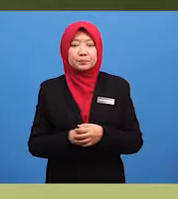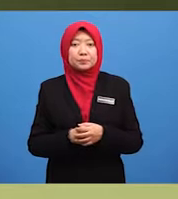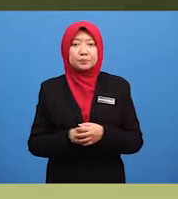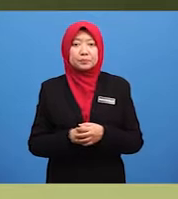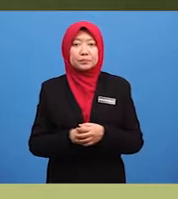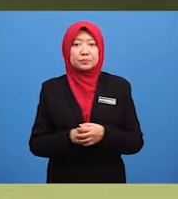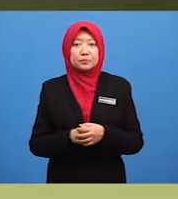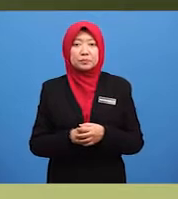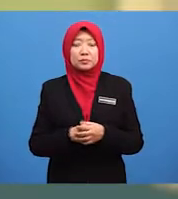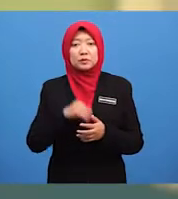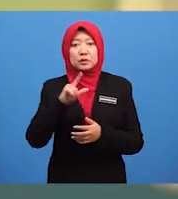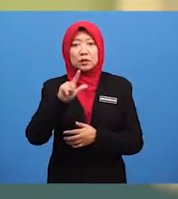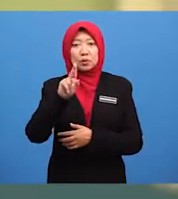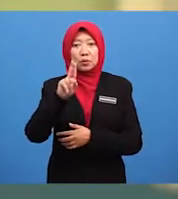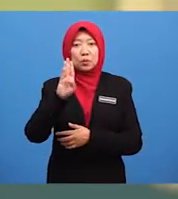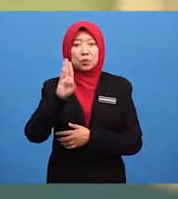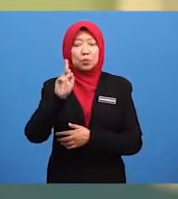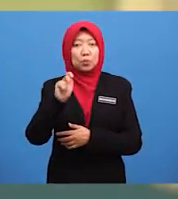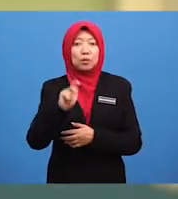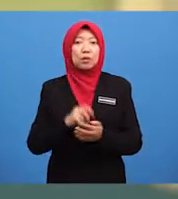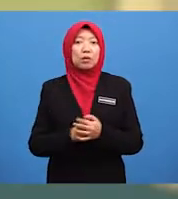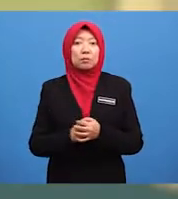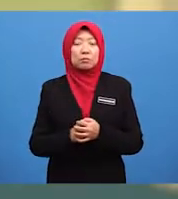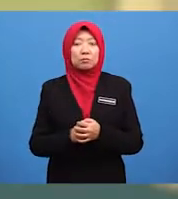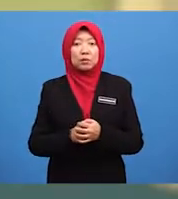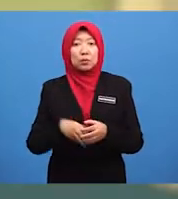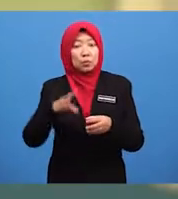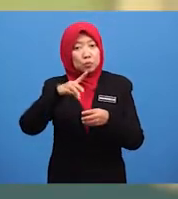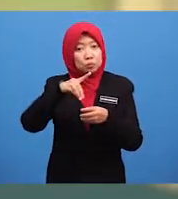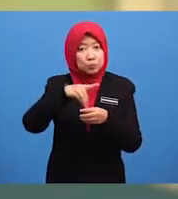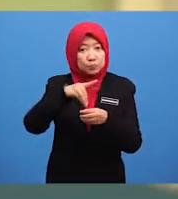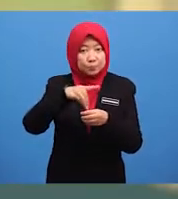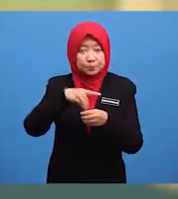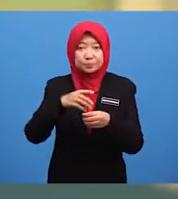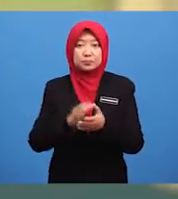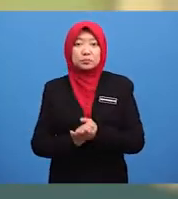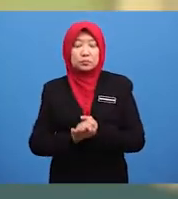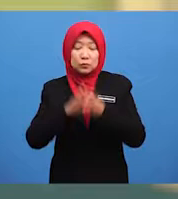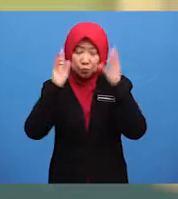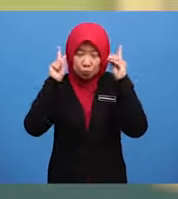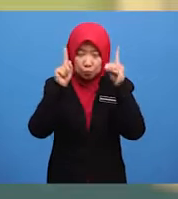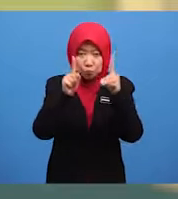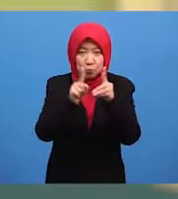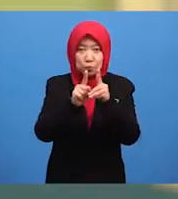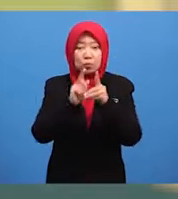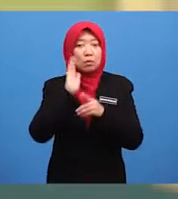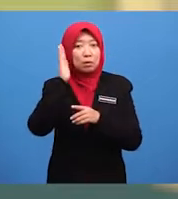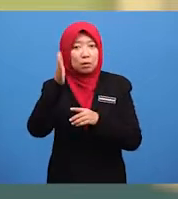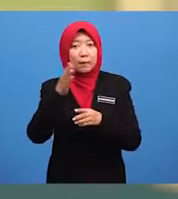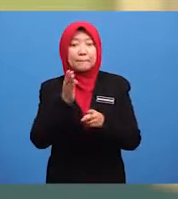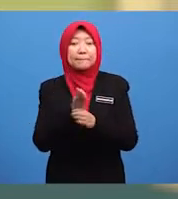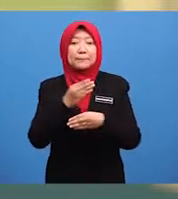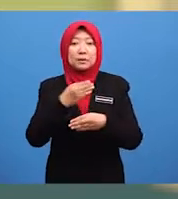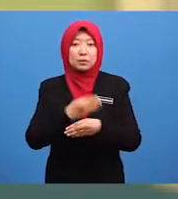sebagai lubuk periuk kerana tindakan hakisan secara bertumpu akan membentuk